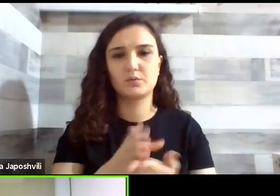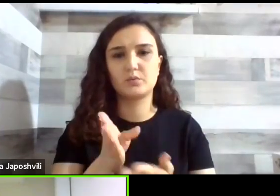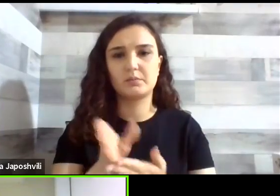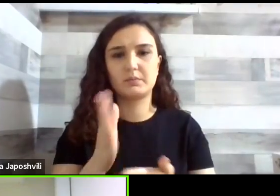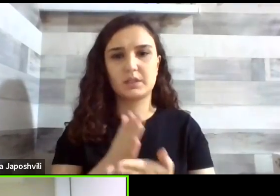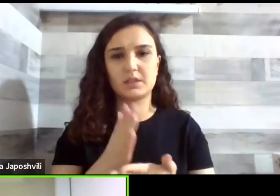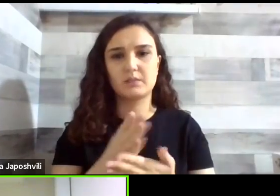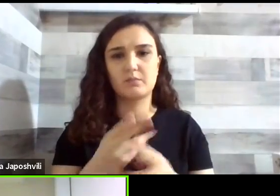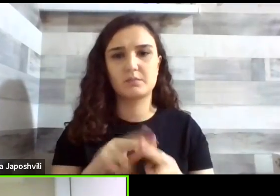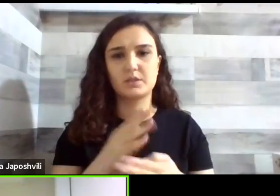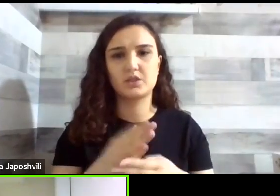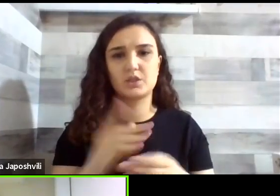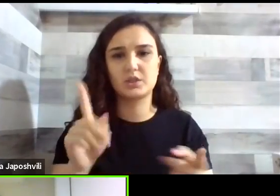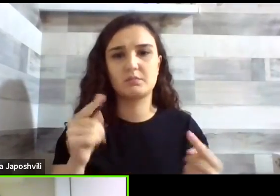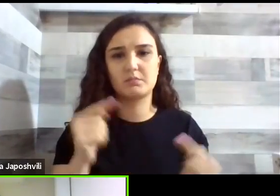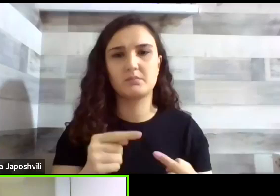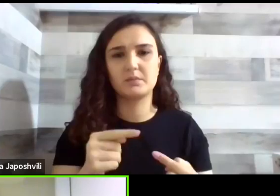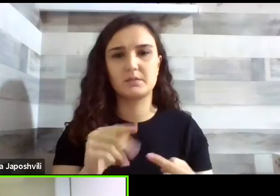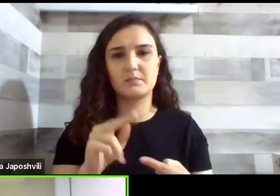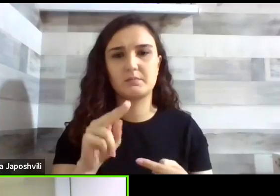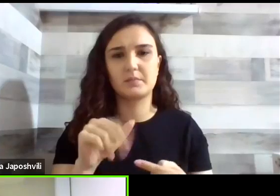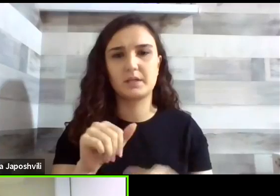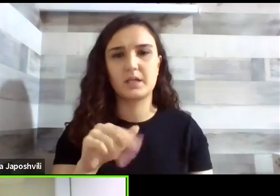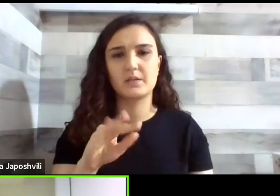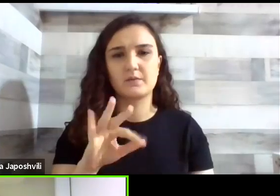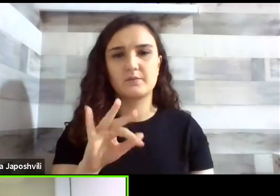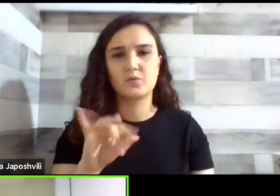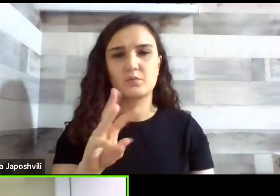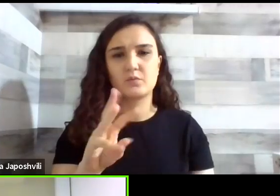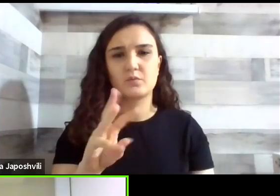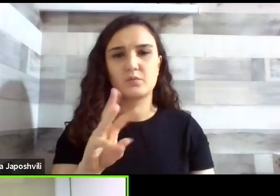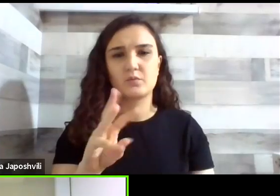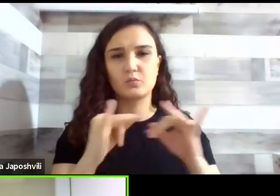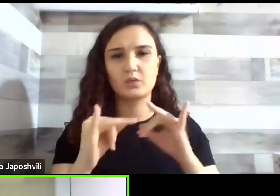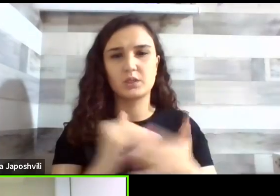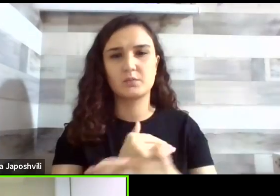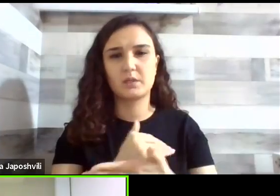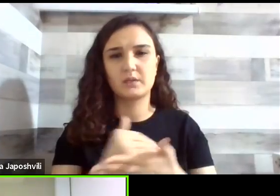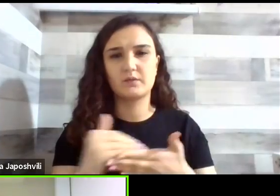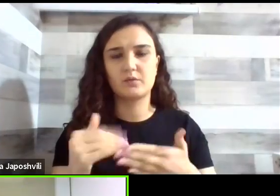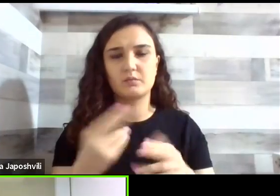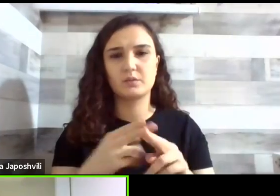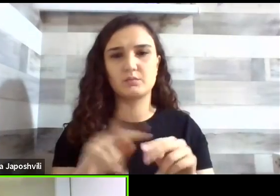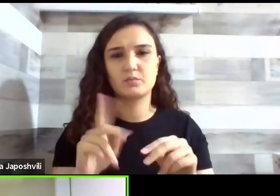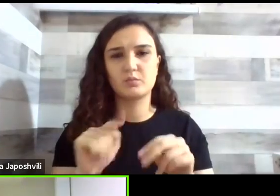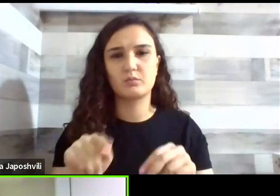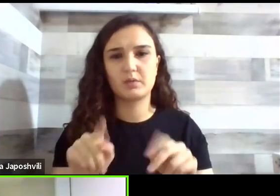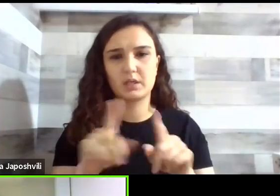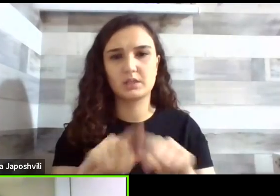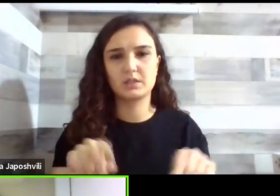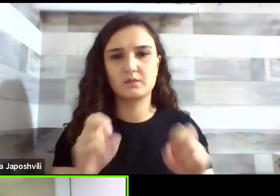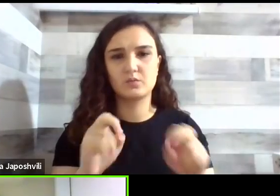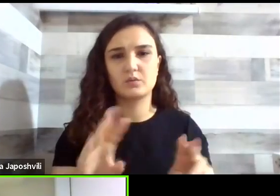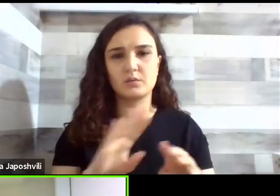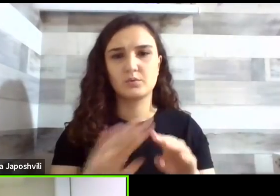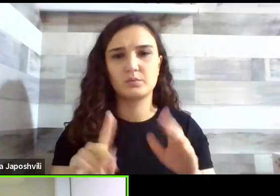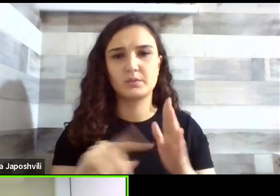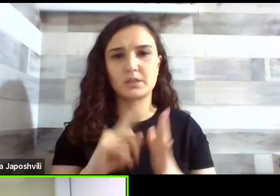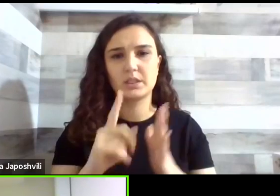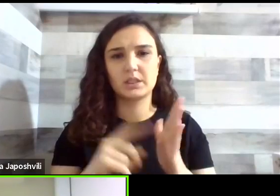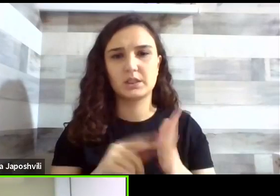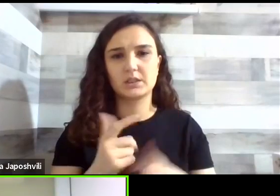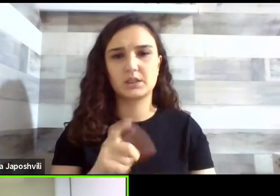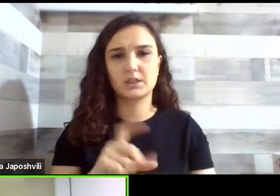არსებობს, ეს არის შესაბამისი პლატფორმის ქონა, საკომუნიკაციო პლატფორმის, იმიტომ რომ აქ ასევე უსაფრთხოების საკითხიც